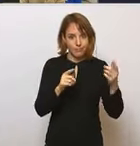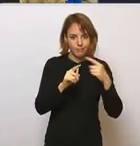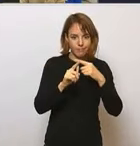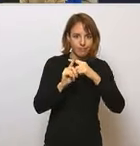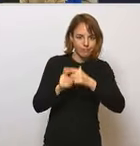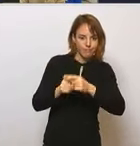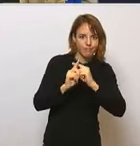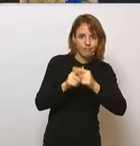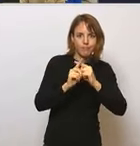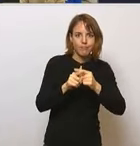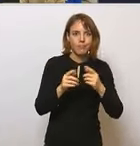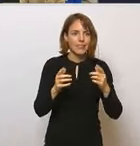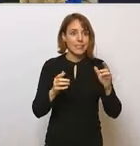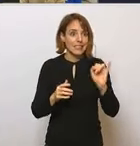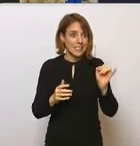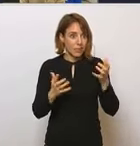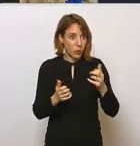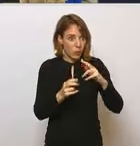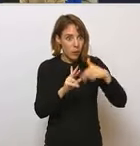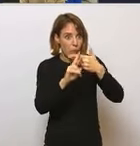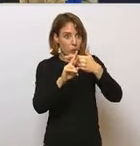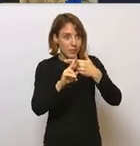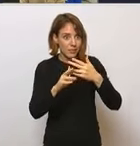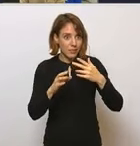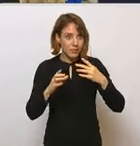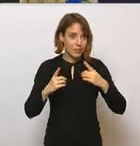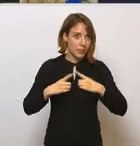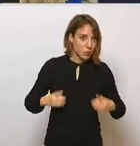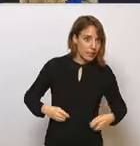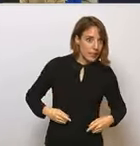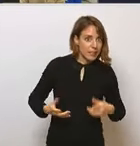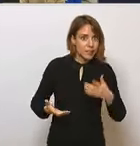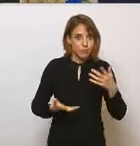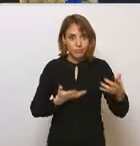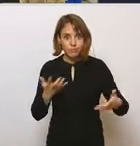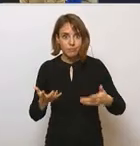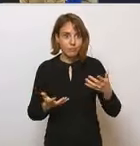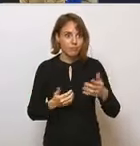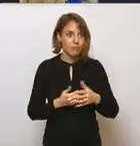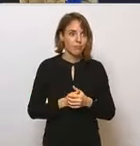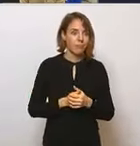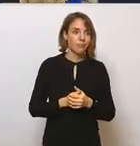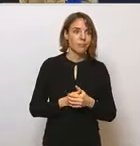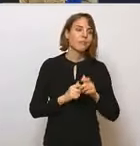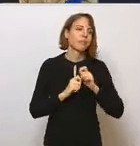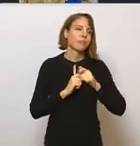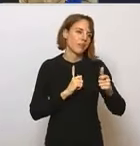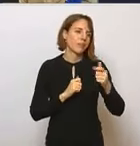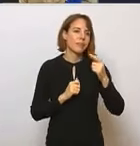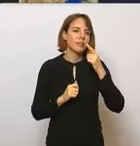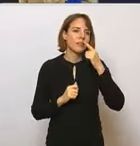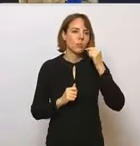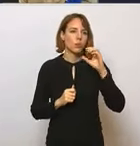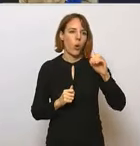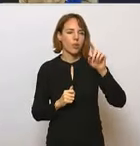du député veut prendre cette question d'abord, et puis après ça, je demanderai à Monsieur Haut qu'est-ce qu'il en